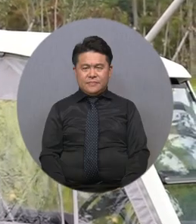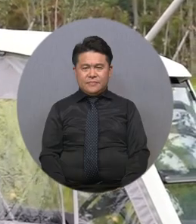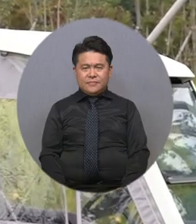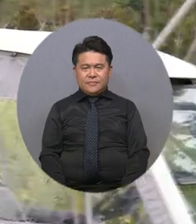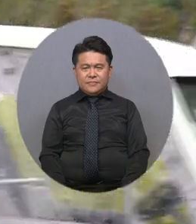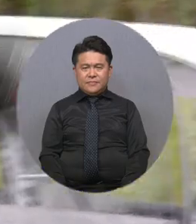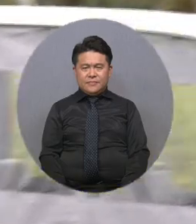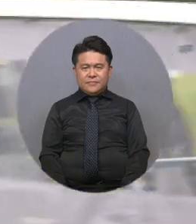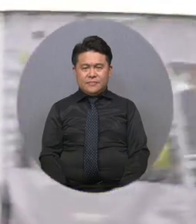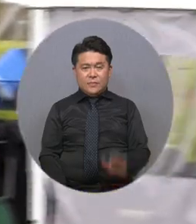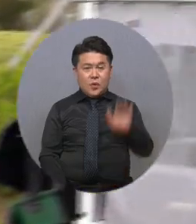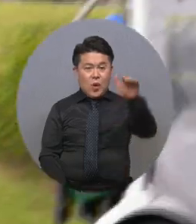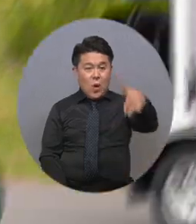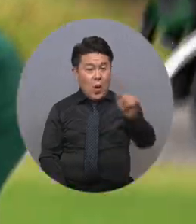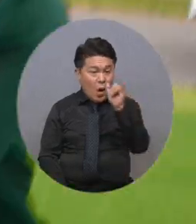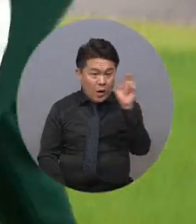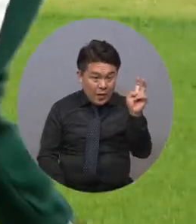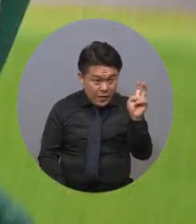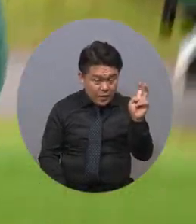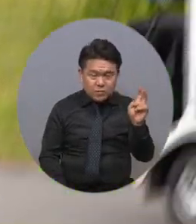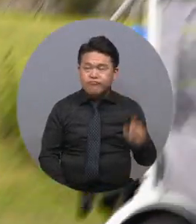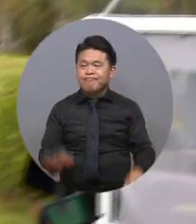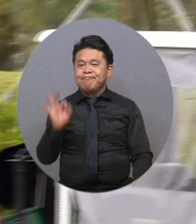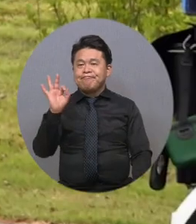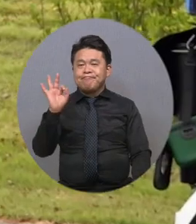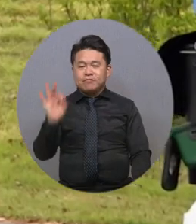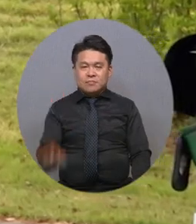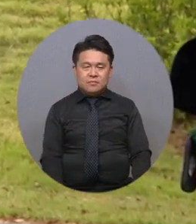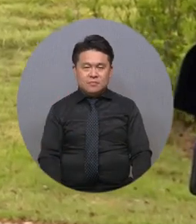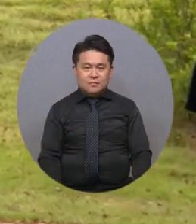어, 저기 언덕이 있는 것 같아. 언덕? 오케이, 네. 오케이.